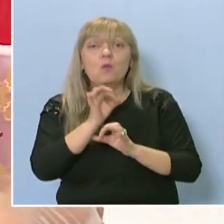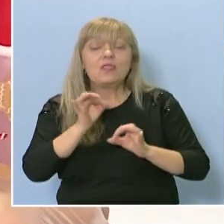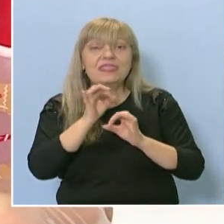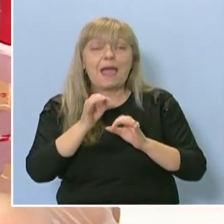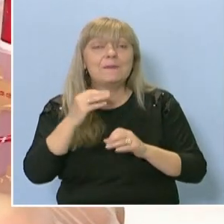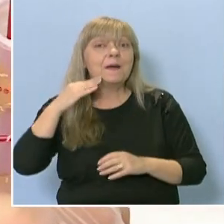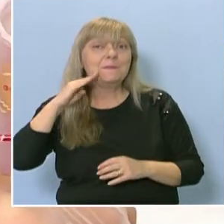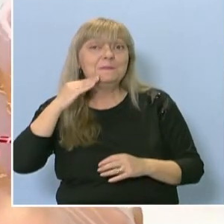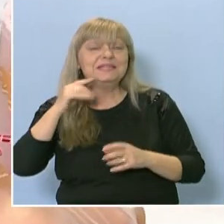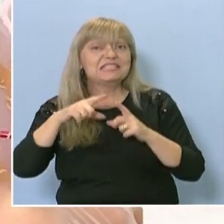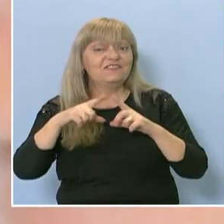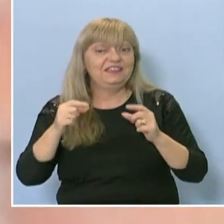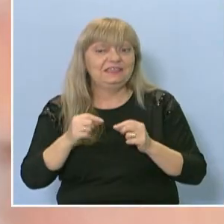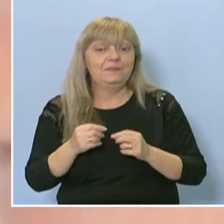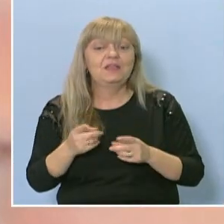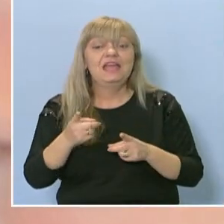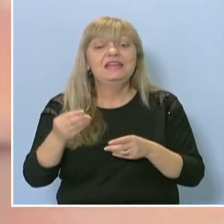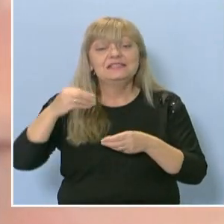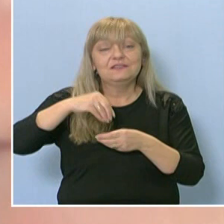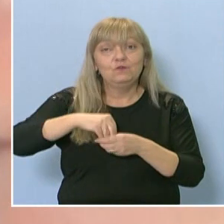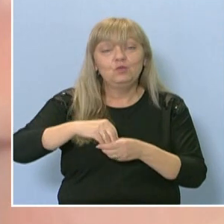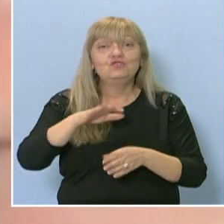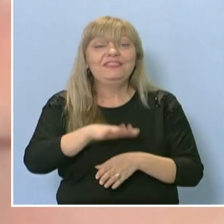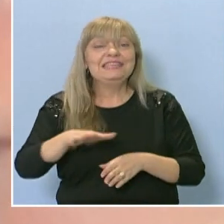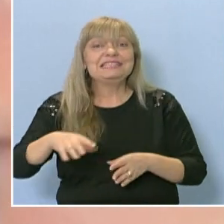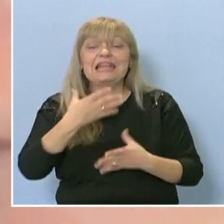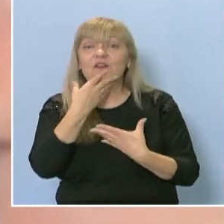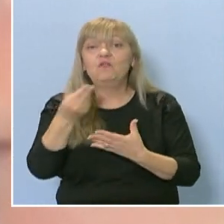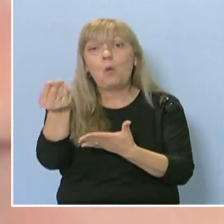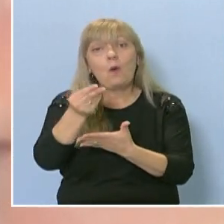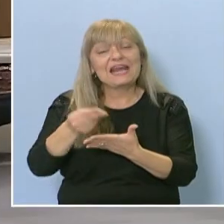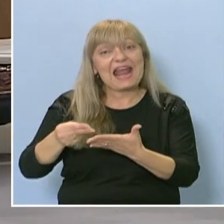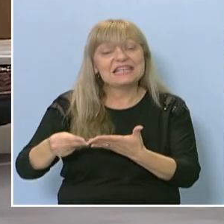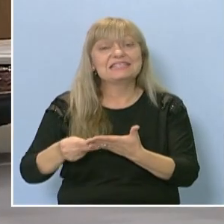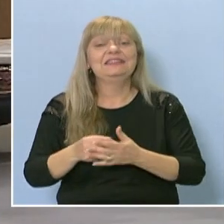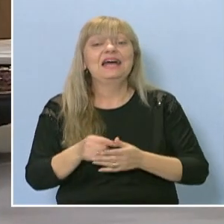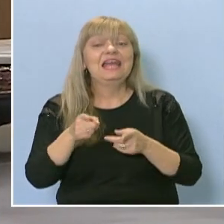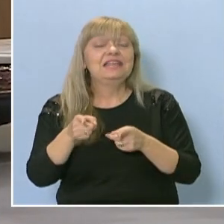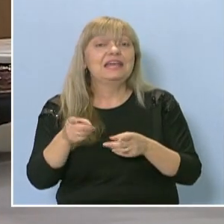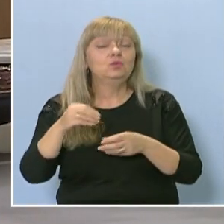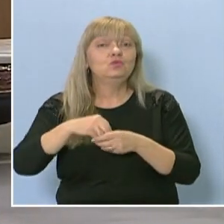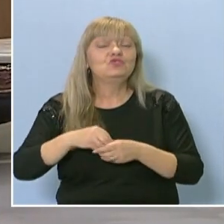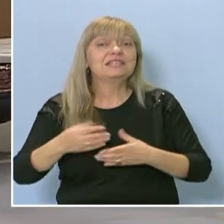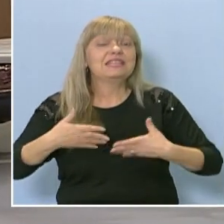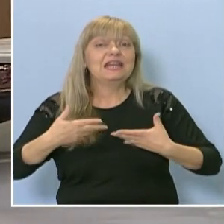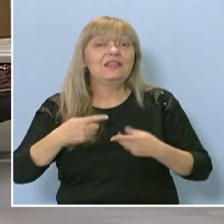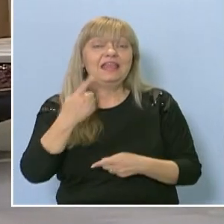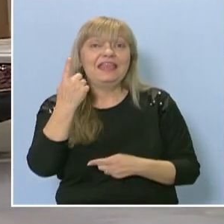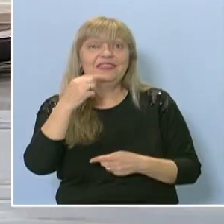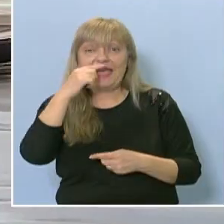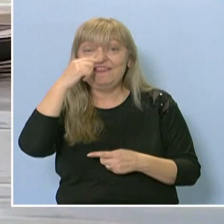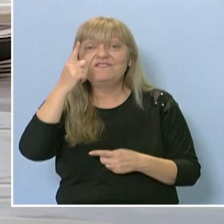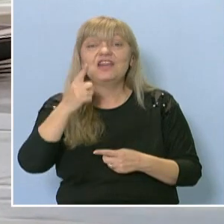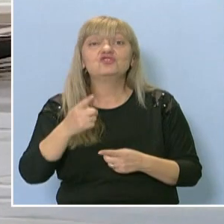по-изцапано, когато в месенето и украсата се включат и децата, но пък тяхното участие и радост са едни от най-важните съставки на коледните